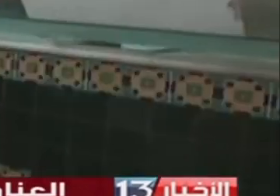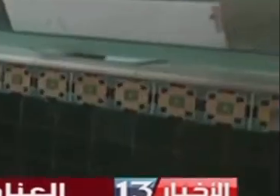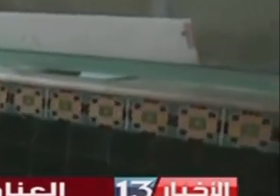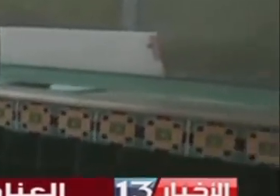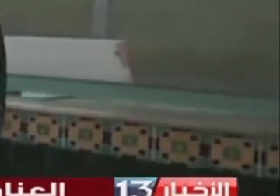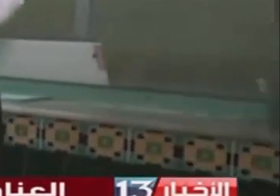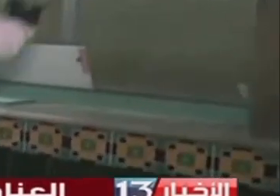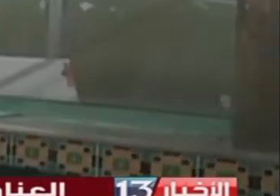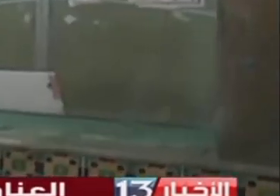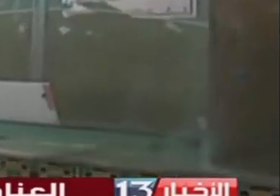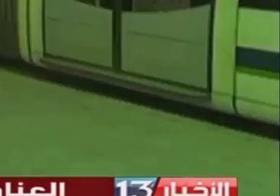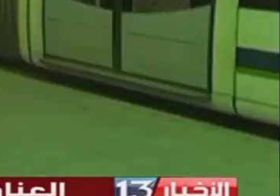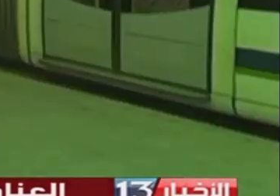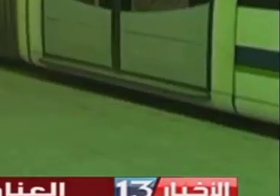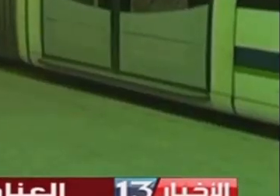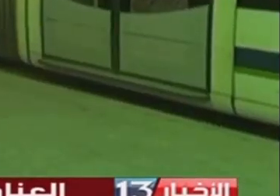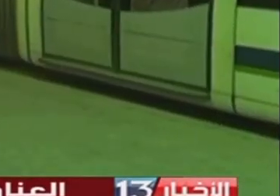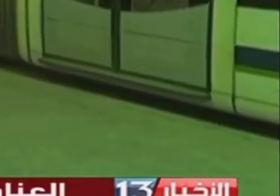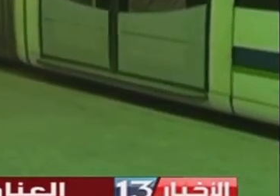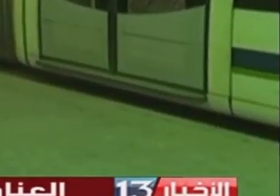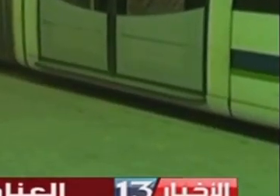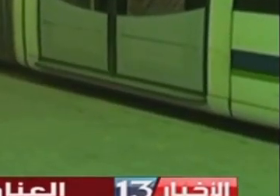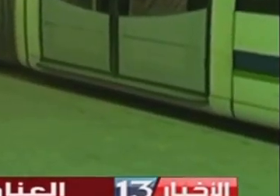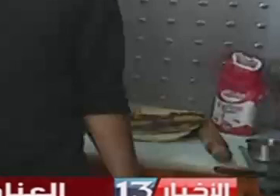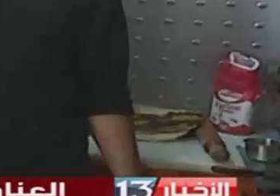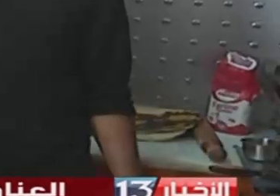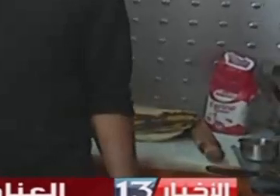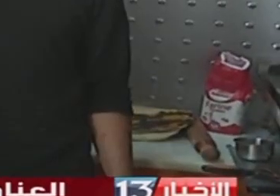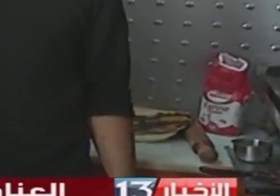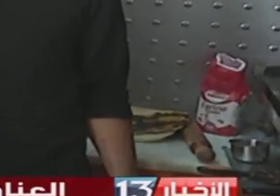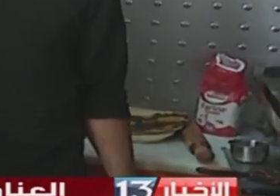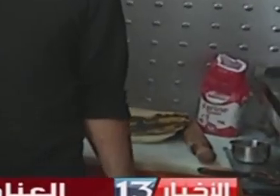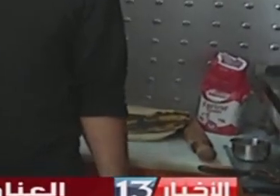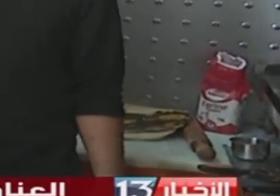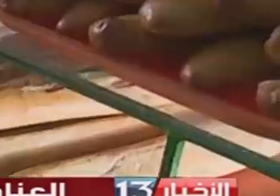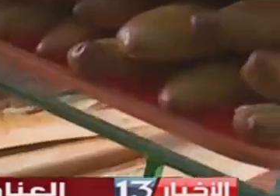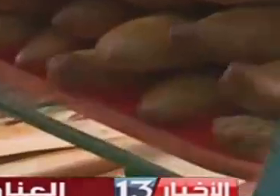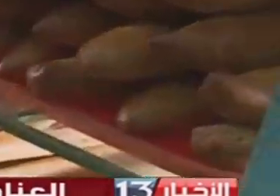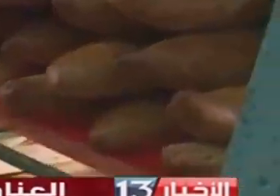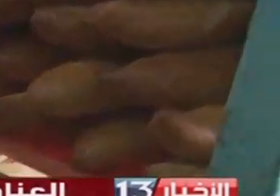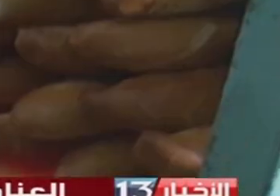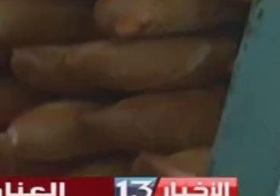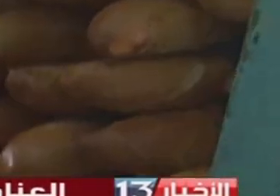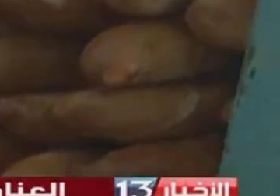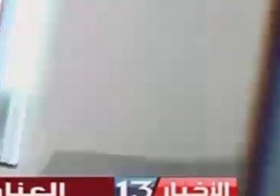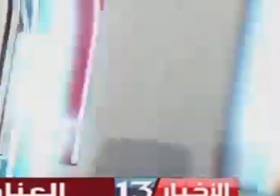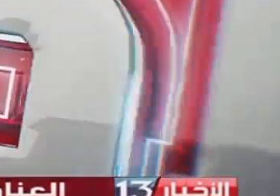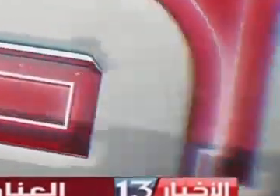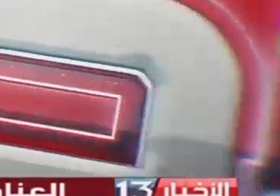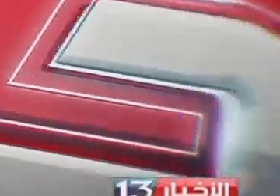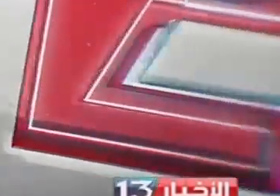وتكثيف الحملات التوعويه في الفضاءات الخارجيه والمحلات العموميه ل ل توقي من خطر انتشار فيروس الكرونا فيروس